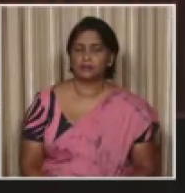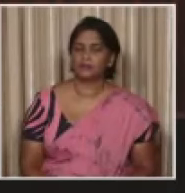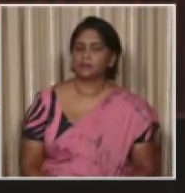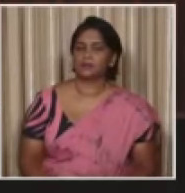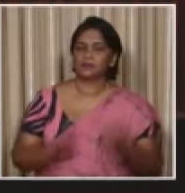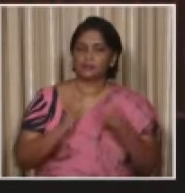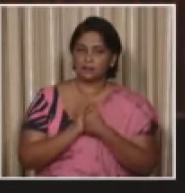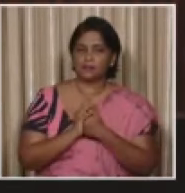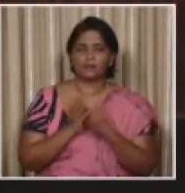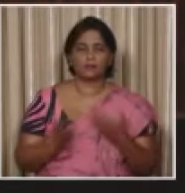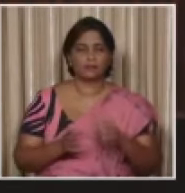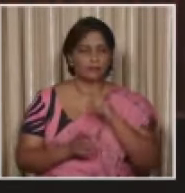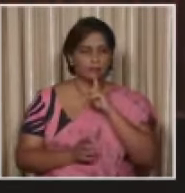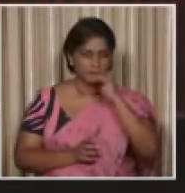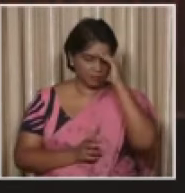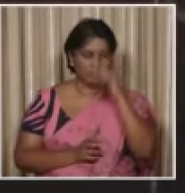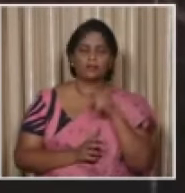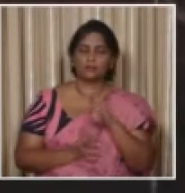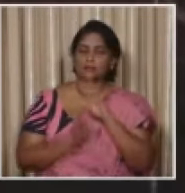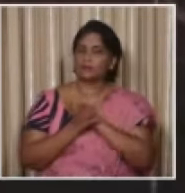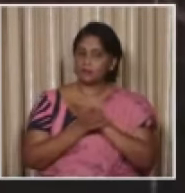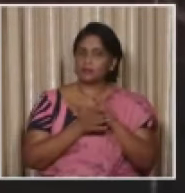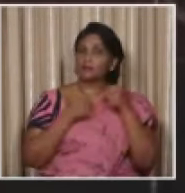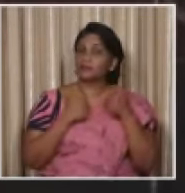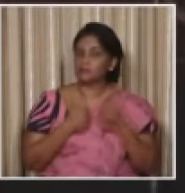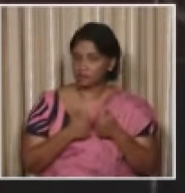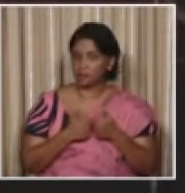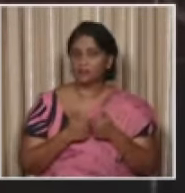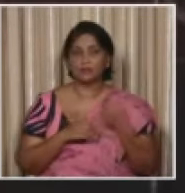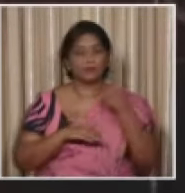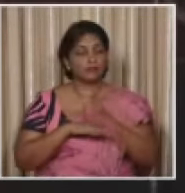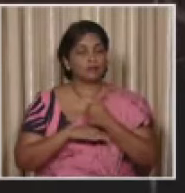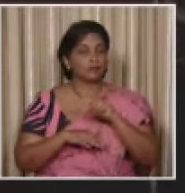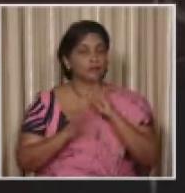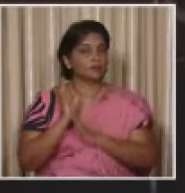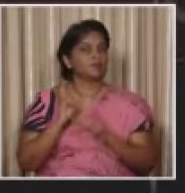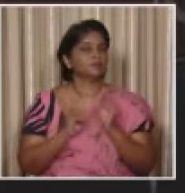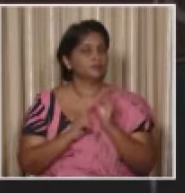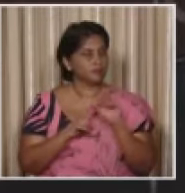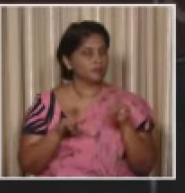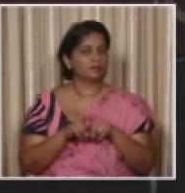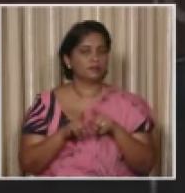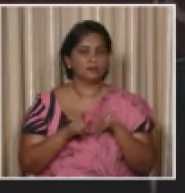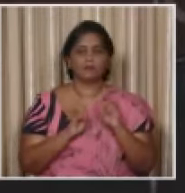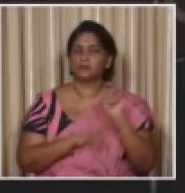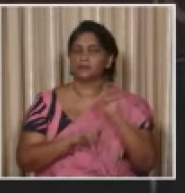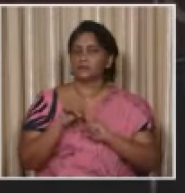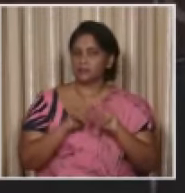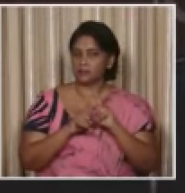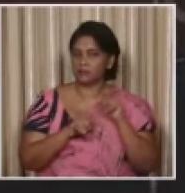वर्तमान कथानायक नीतमानी वेदगत ज्येष्ठ मंत्रिवरेट मे